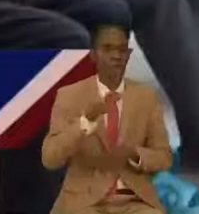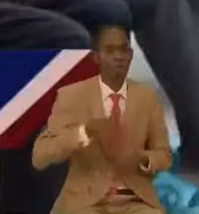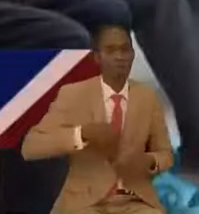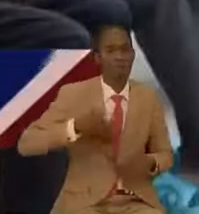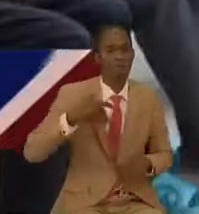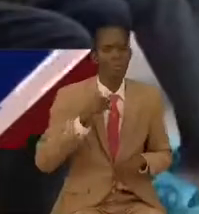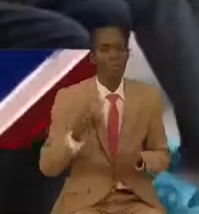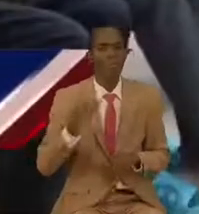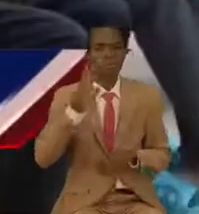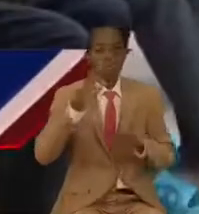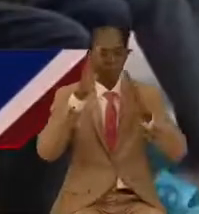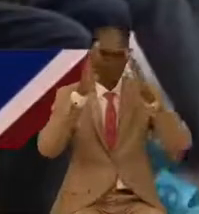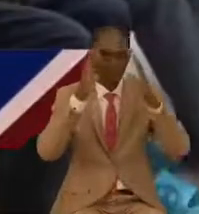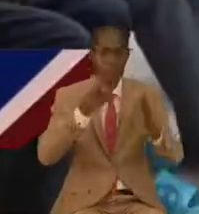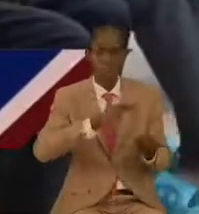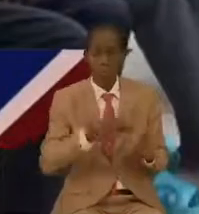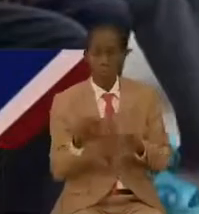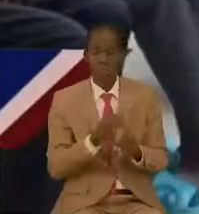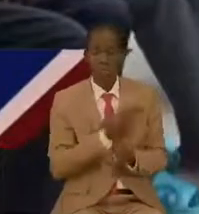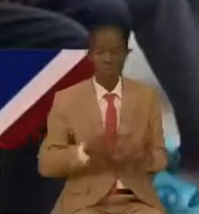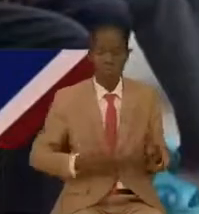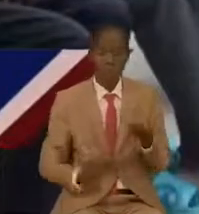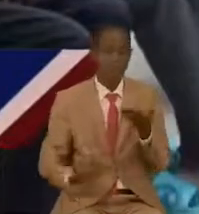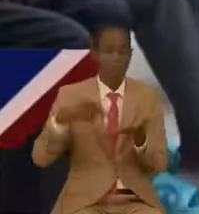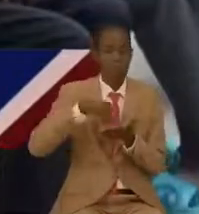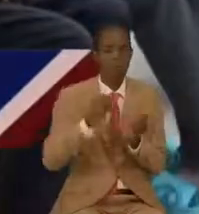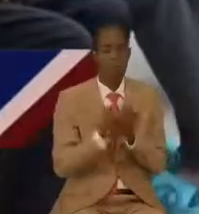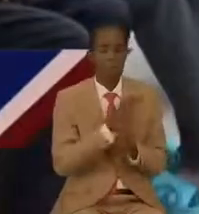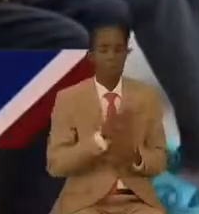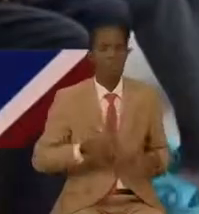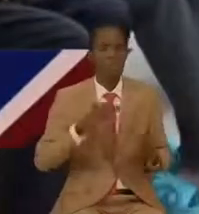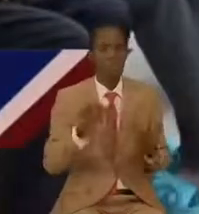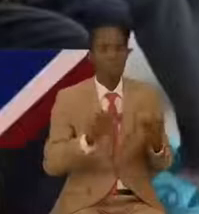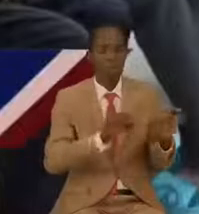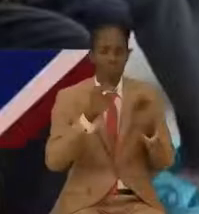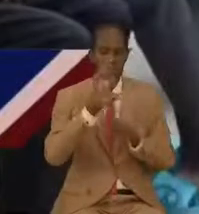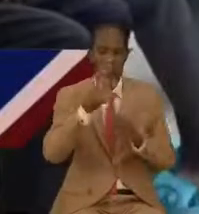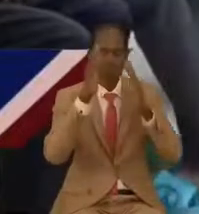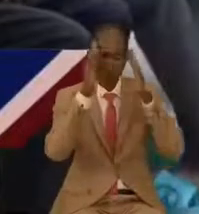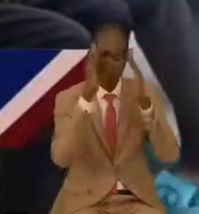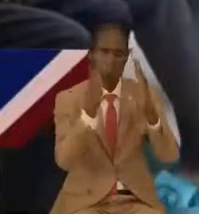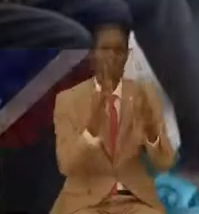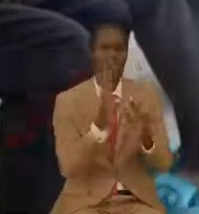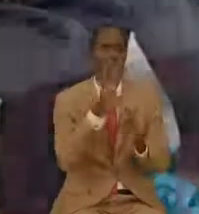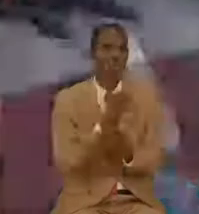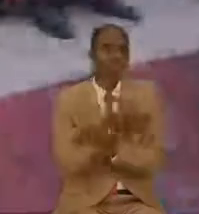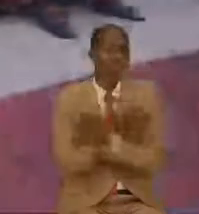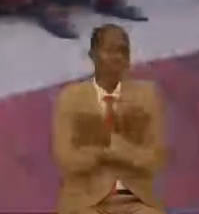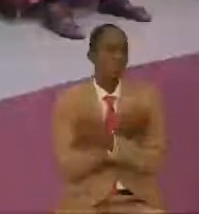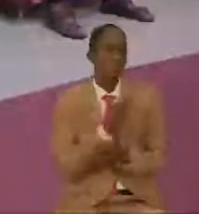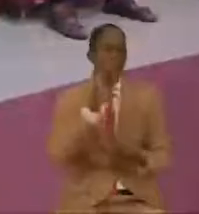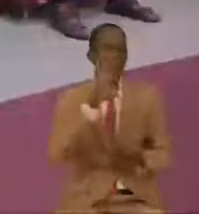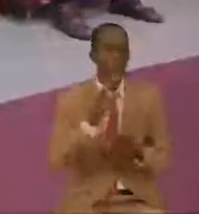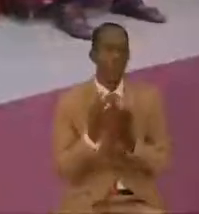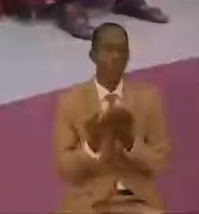Affectionnez-vous, vous êtes crucifié, mort avec Christ, ressuscité avec Christ, affectionnez-vous, que votre